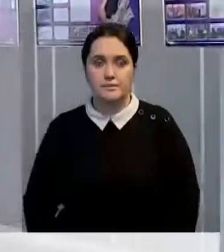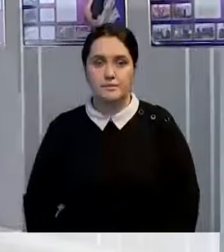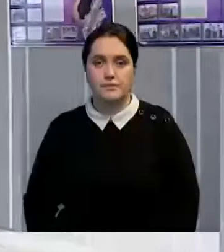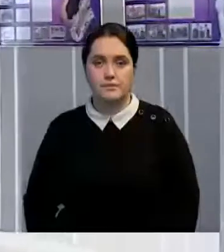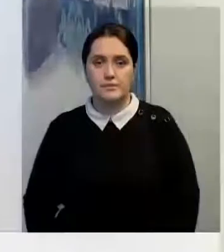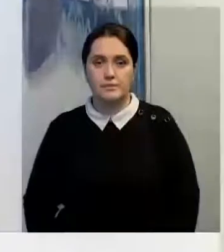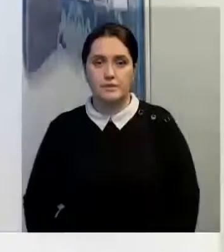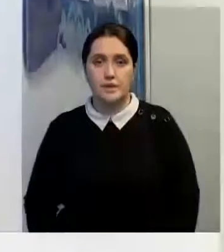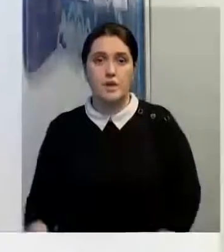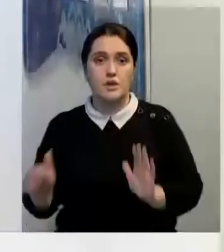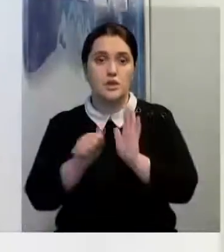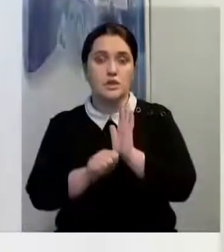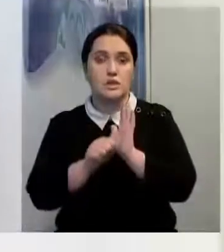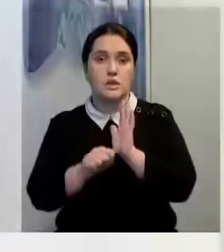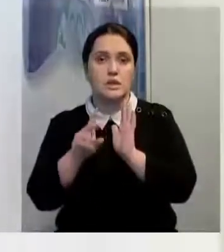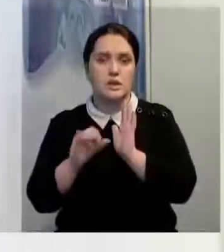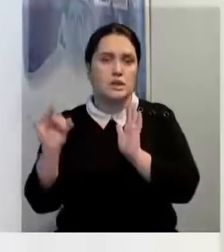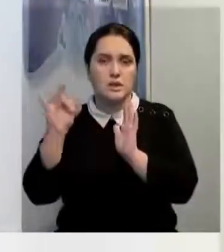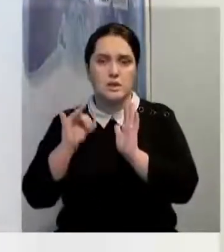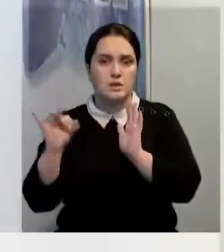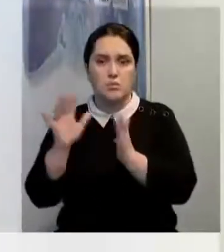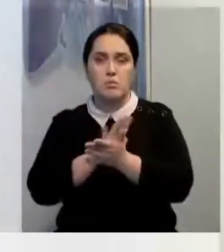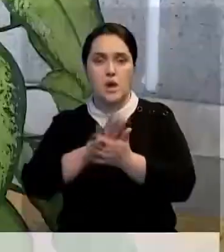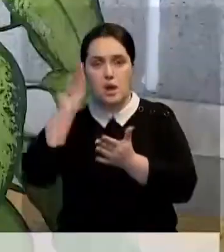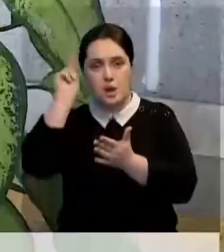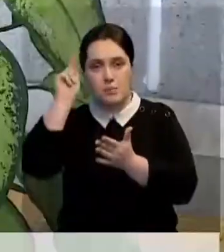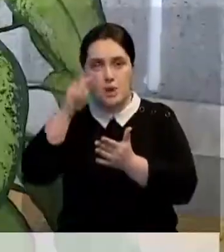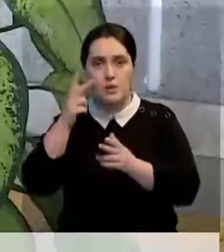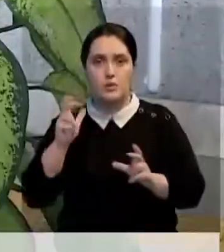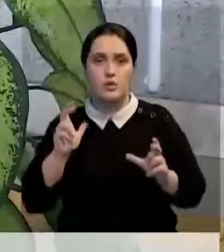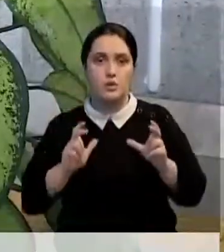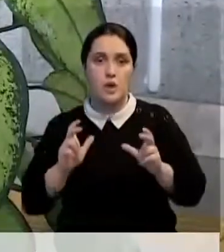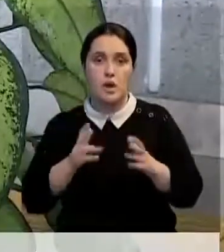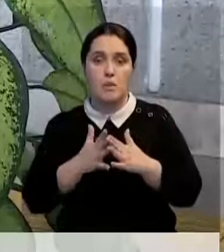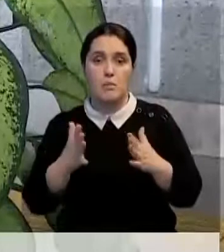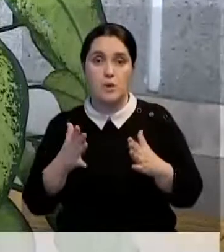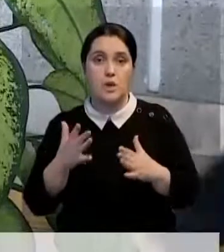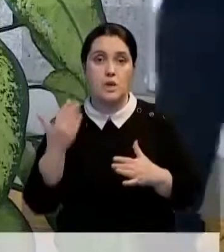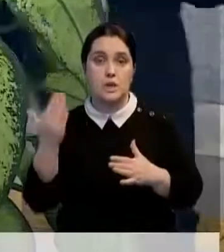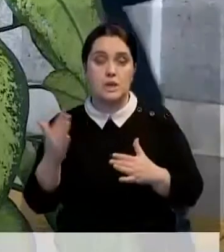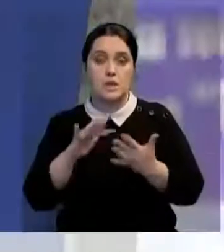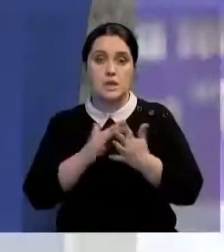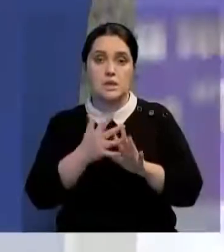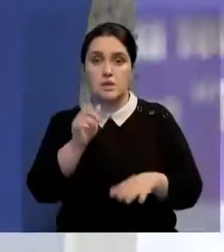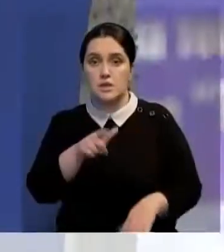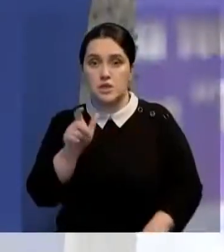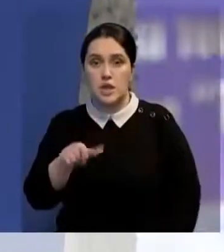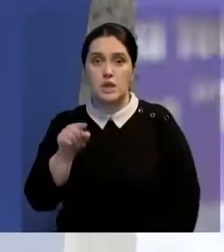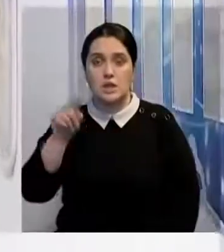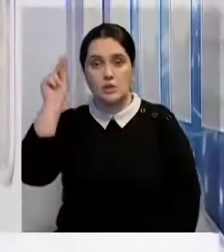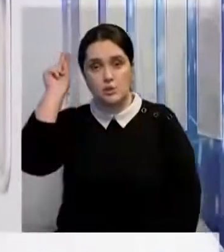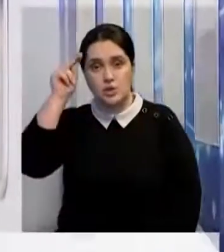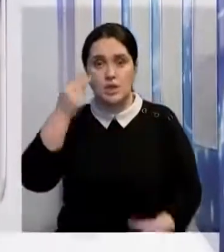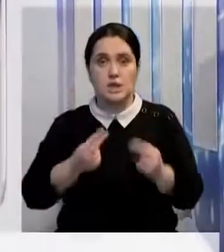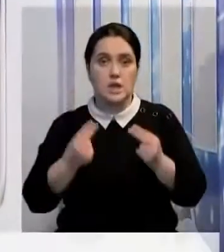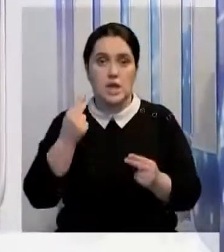В колледже с более чем 60-летней историей бесплатно обучаются более 300 студентов, причем большинство из них сельчане.